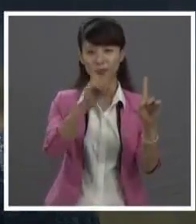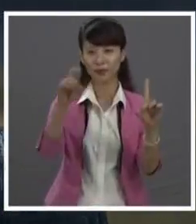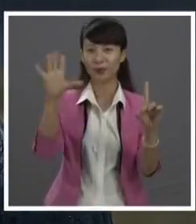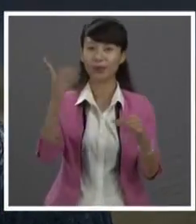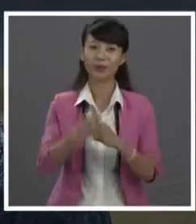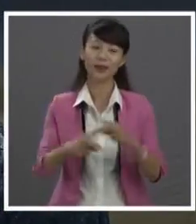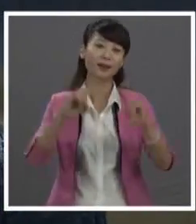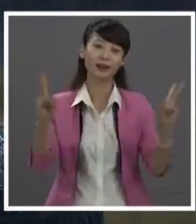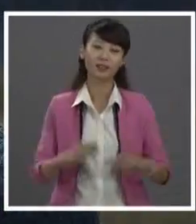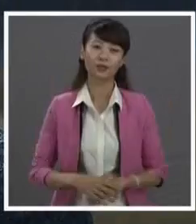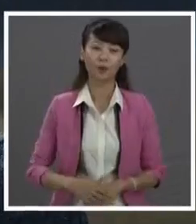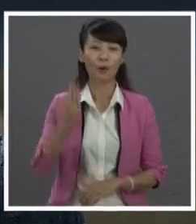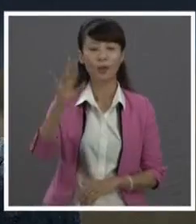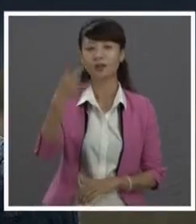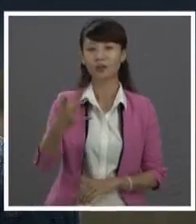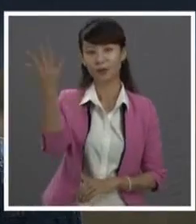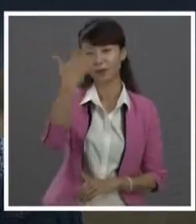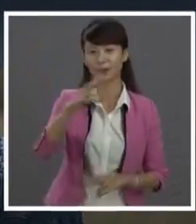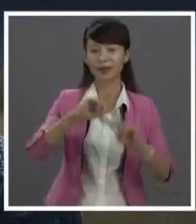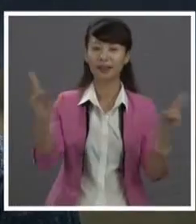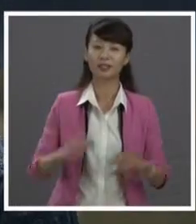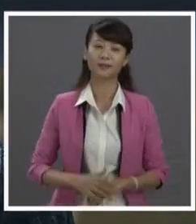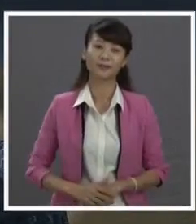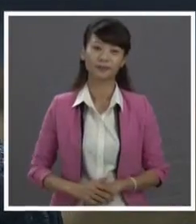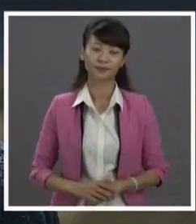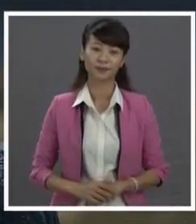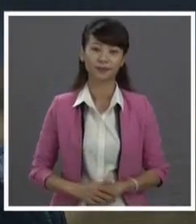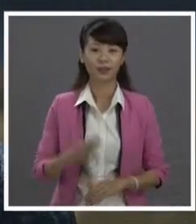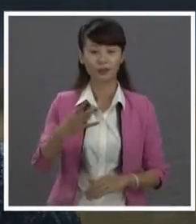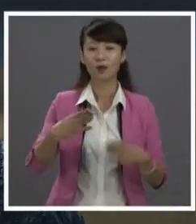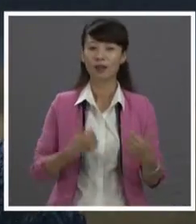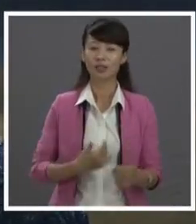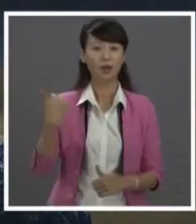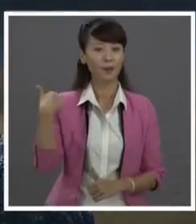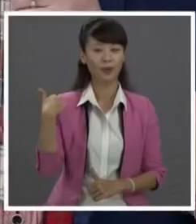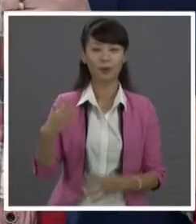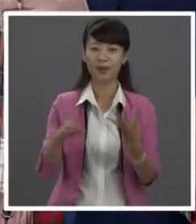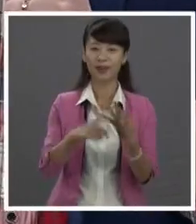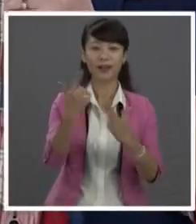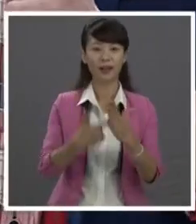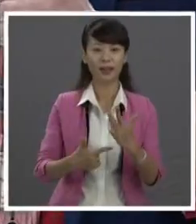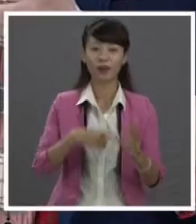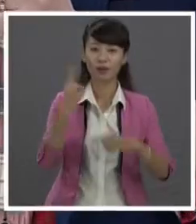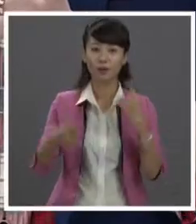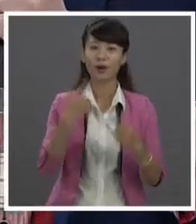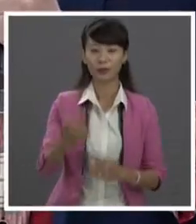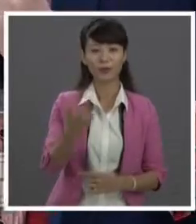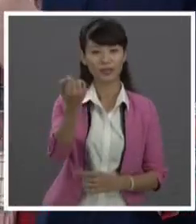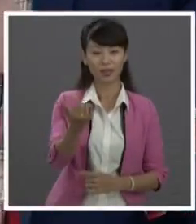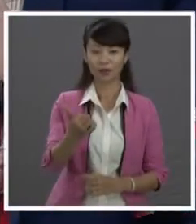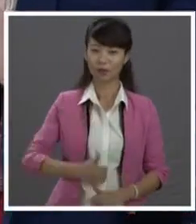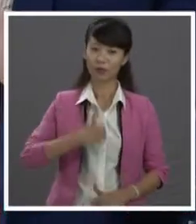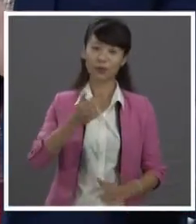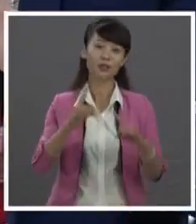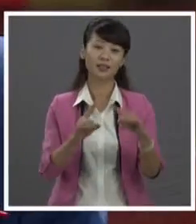始，本周这个栏目开始播报手语节目。 周老师是被我们业内评为说话最少的主持人， 因